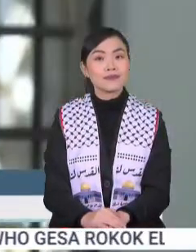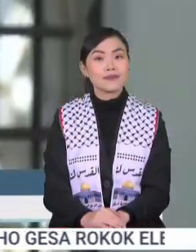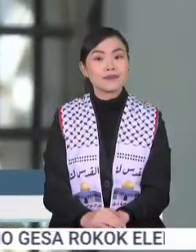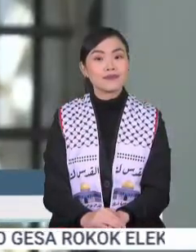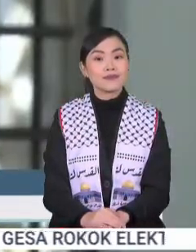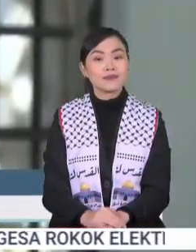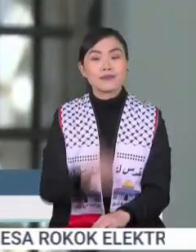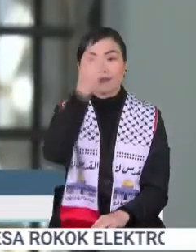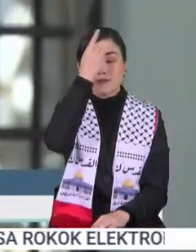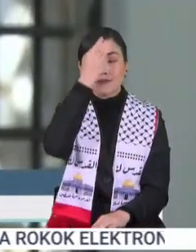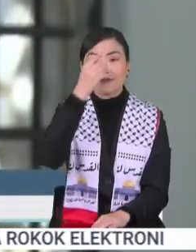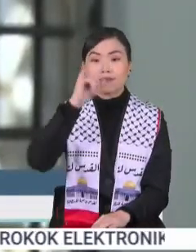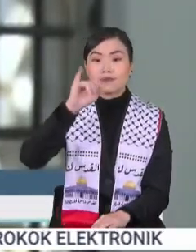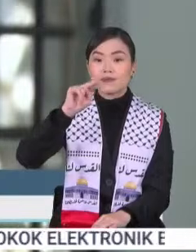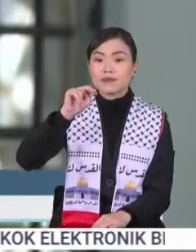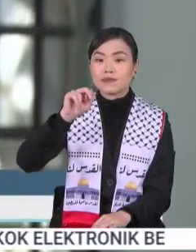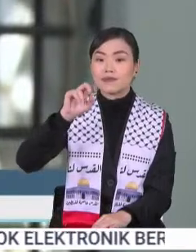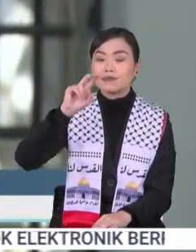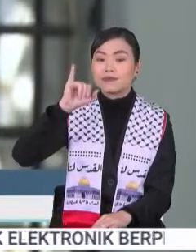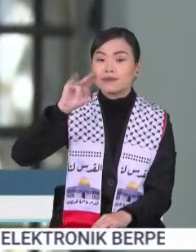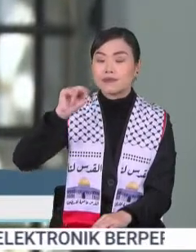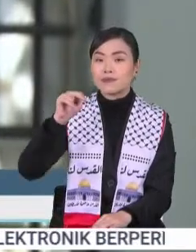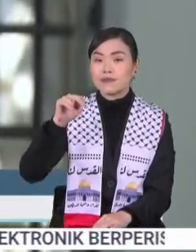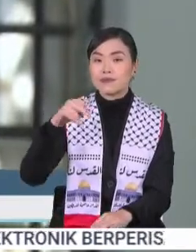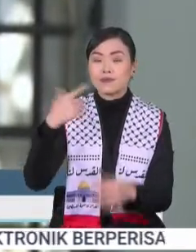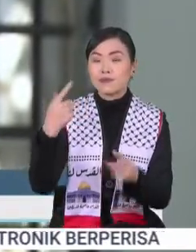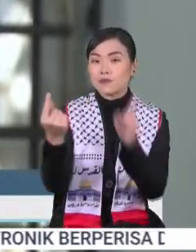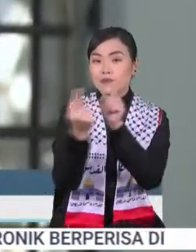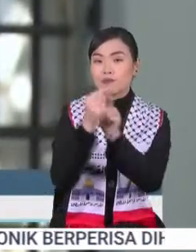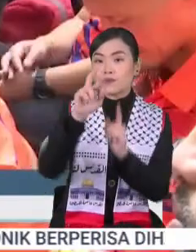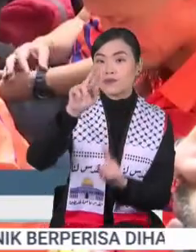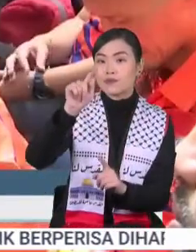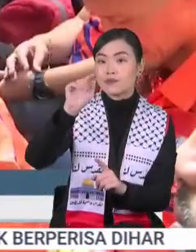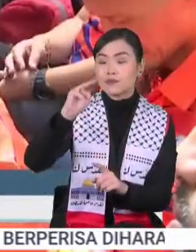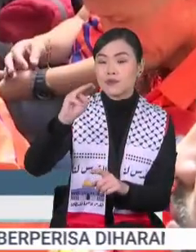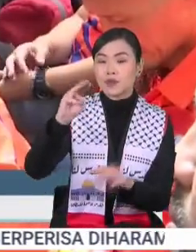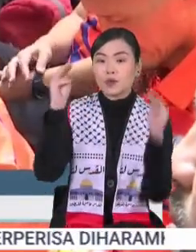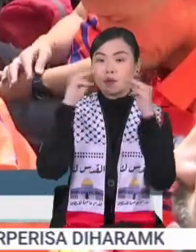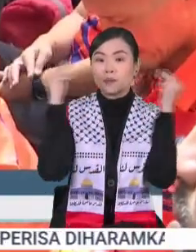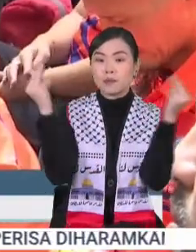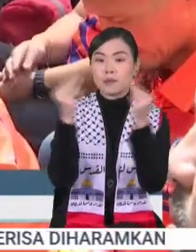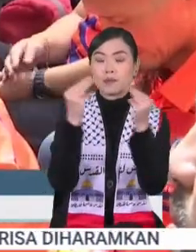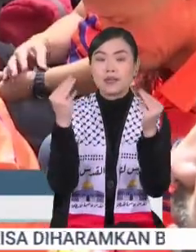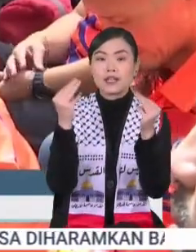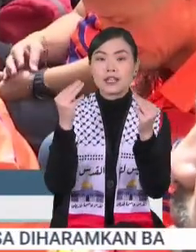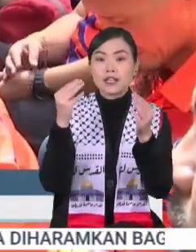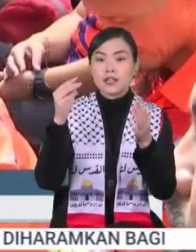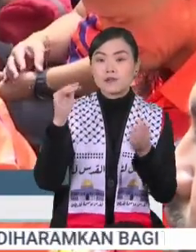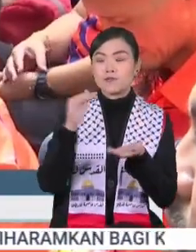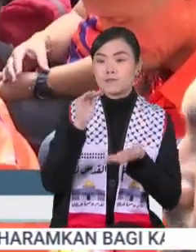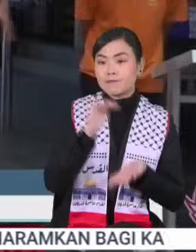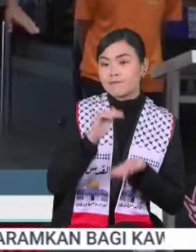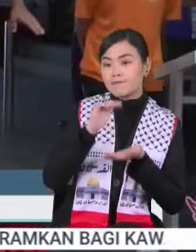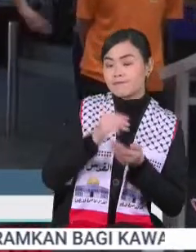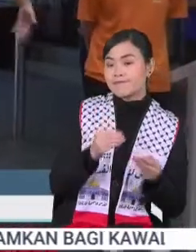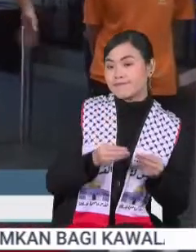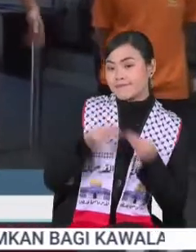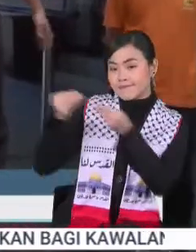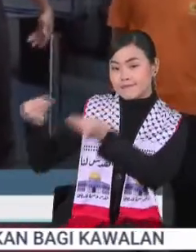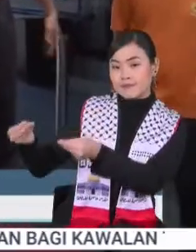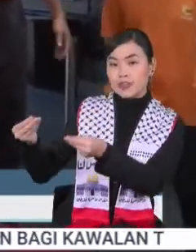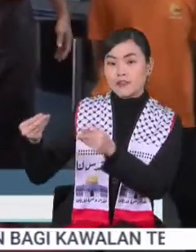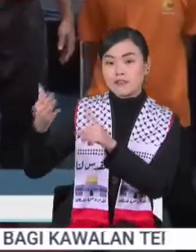ini is yang juga adunas ditemui RTM Majlis aman end dan baju konen